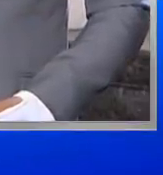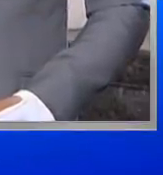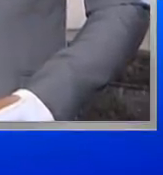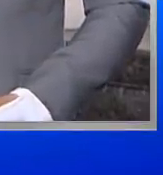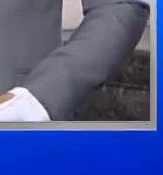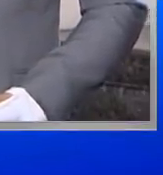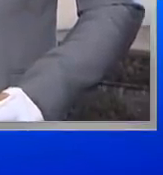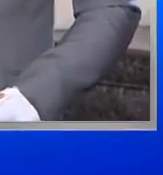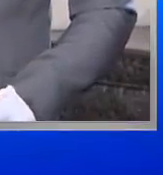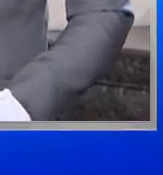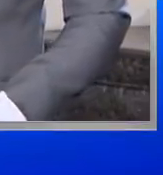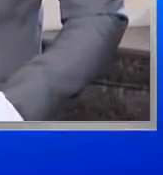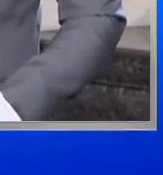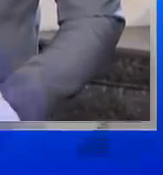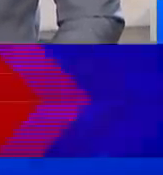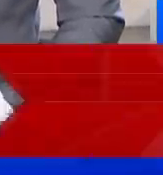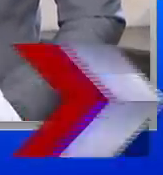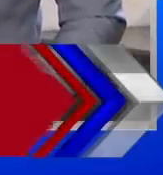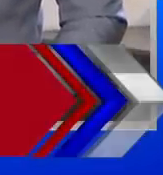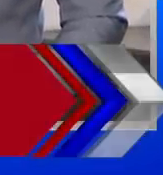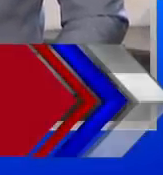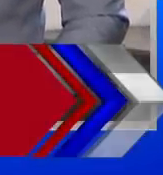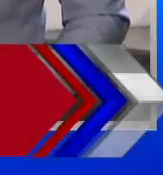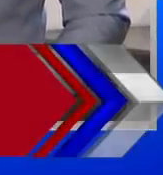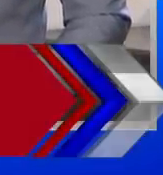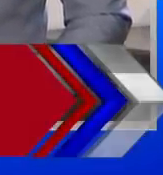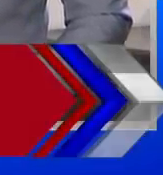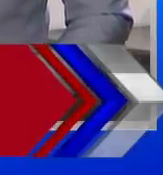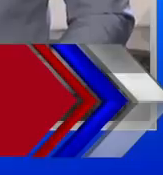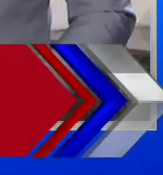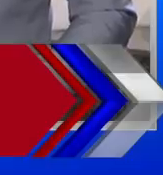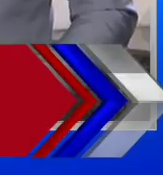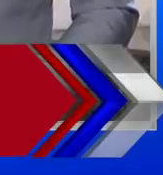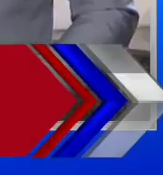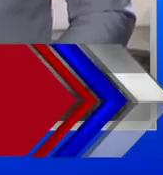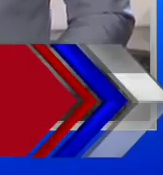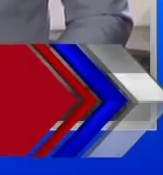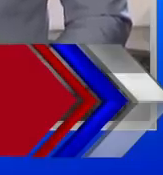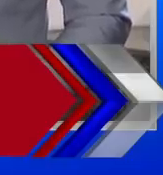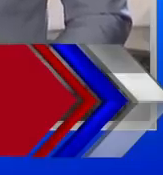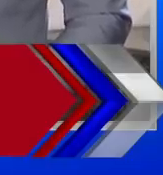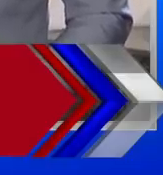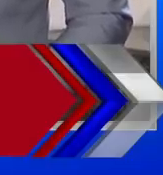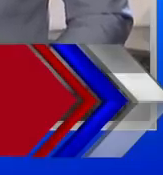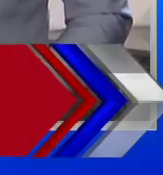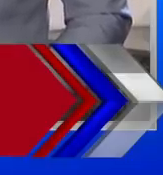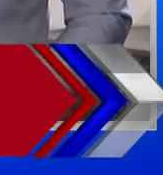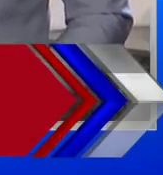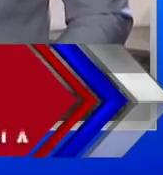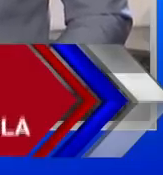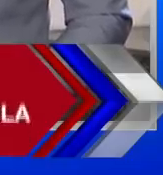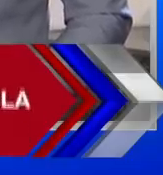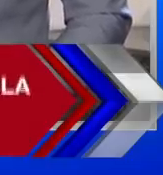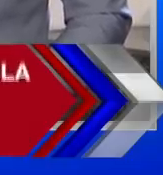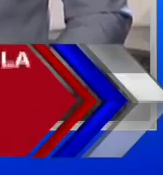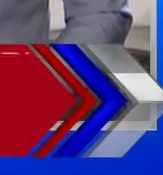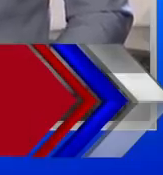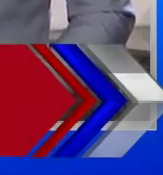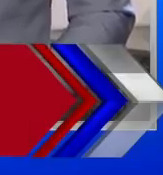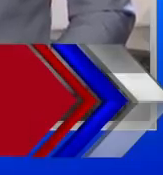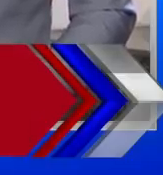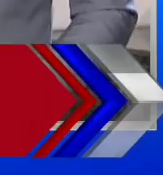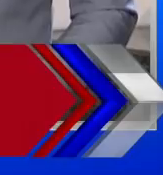si PR Canghel. Sa ngalan ni Ivan Mayrina, ako po si Jun Veneracion. Ito ang GMA. Walang kinikilingan, walang pinuprotektahan.